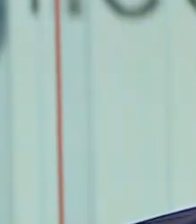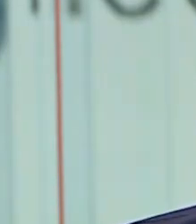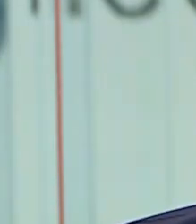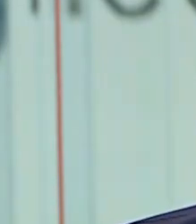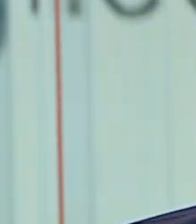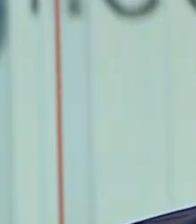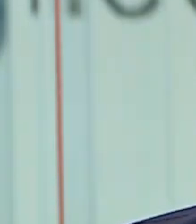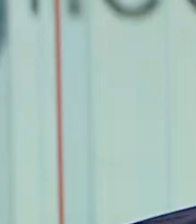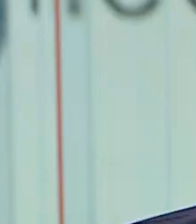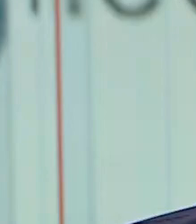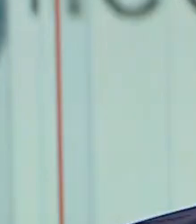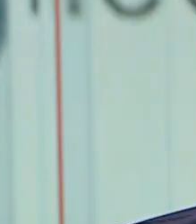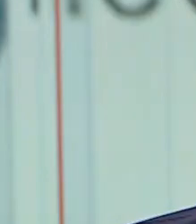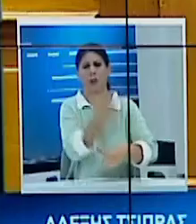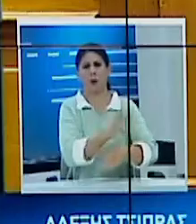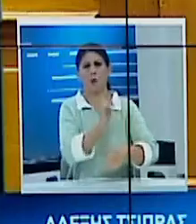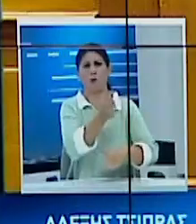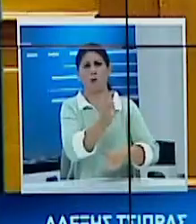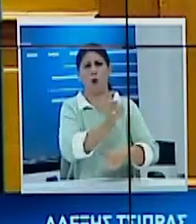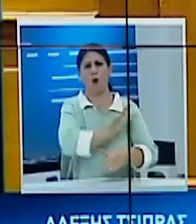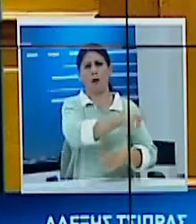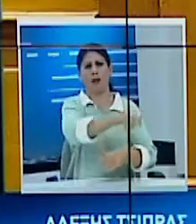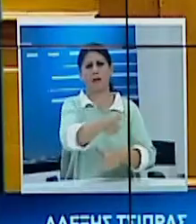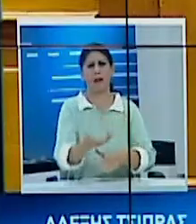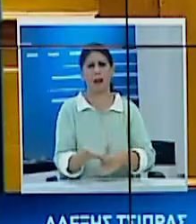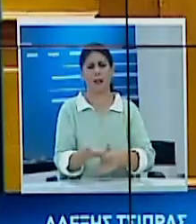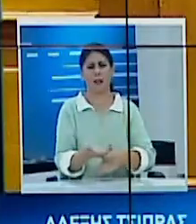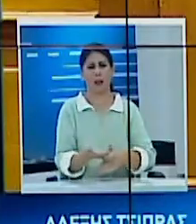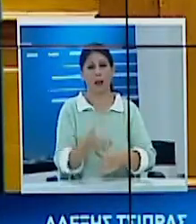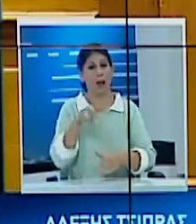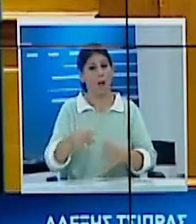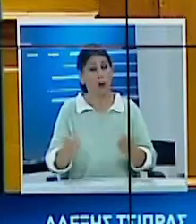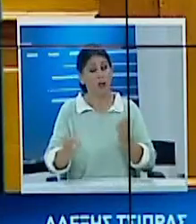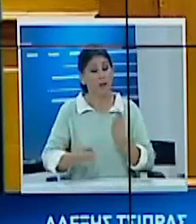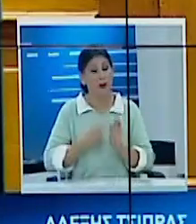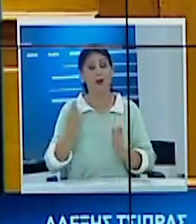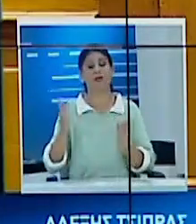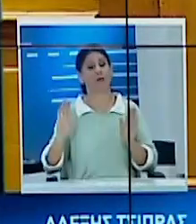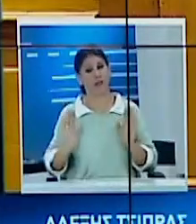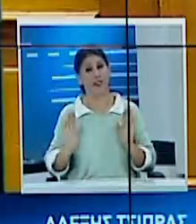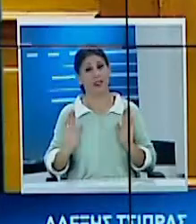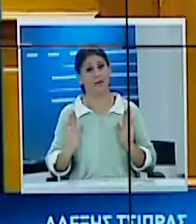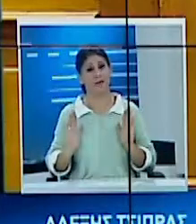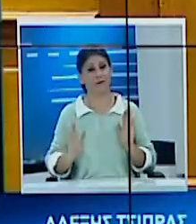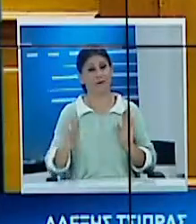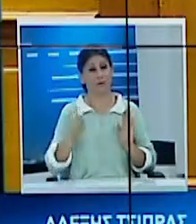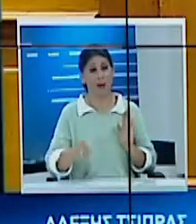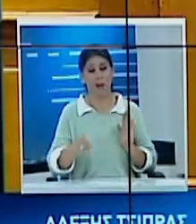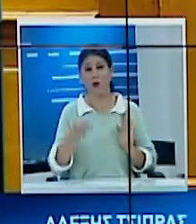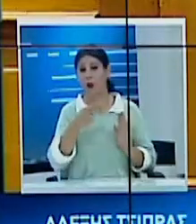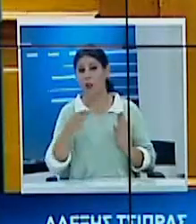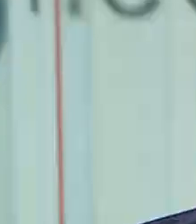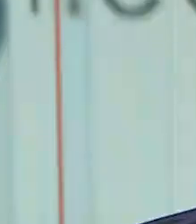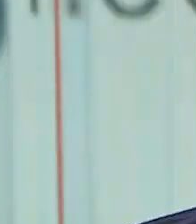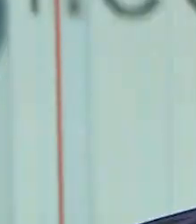Τσίπρας. Ήδη έχει δώσει τον τόνο της ομιλίας του, το περιεχόμενο. Έχει μιλήσει για ρευμασισμό